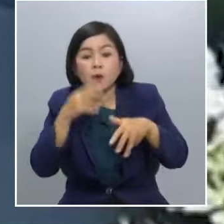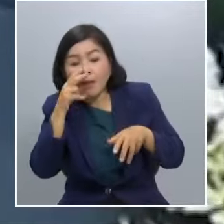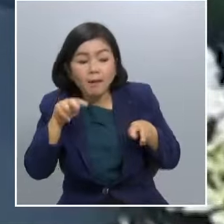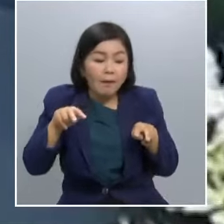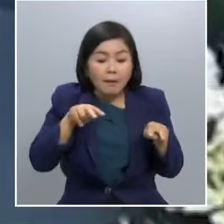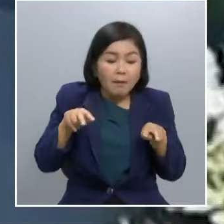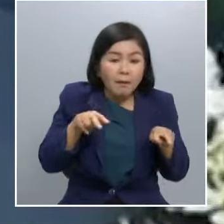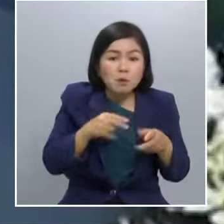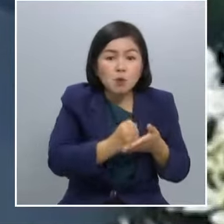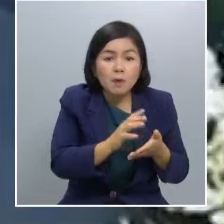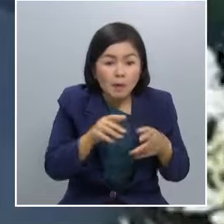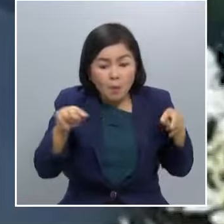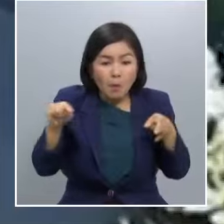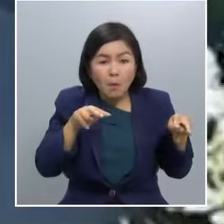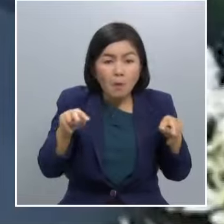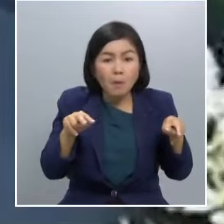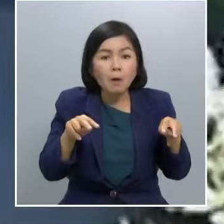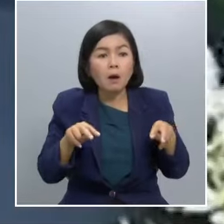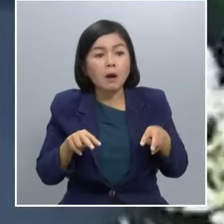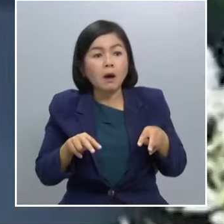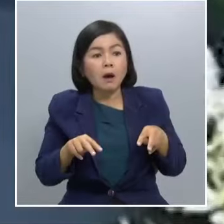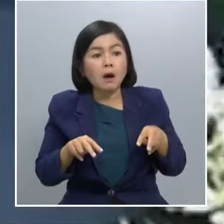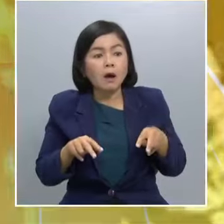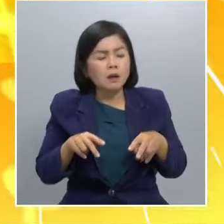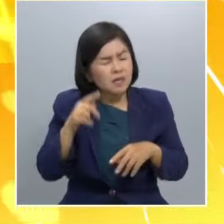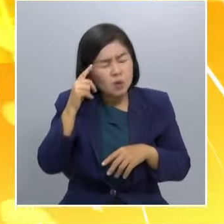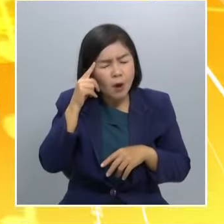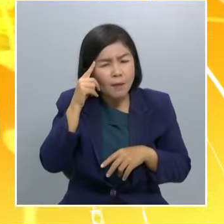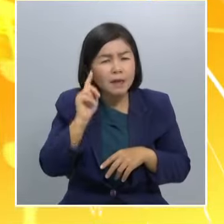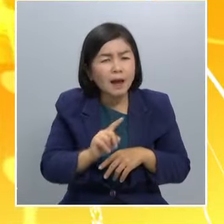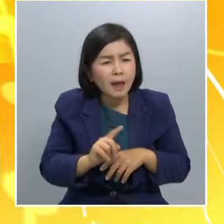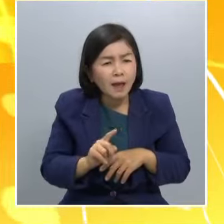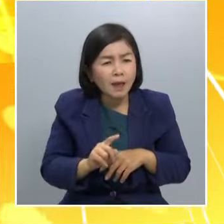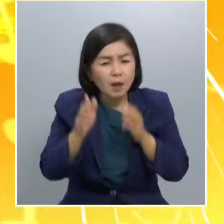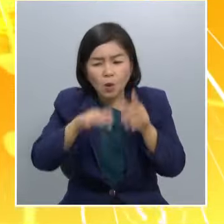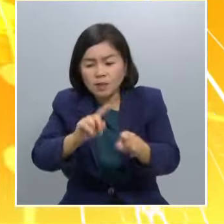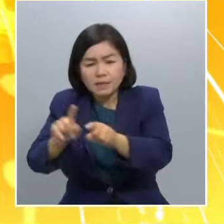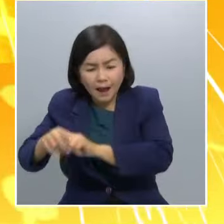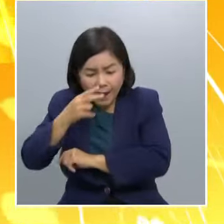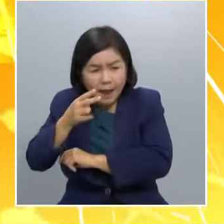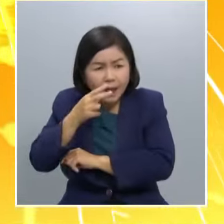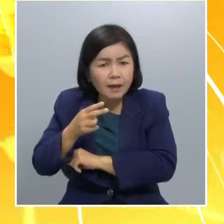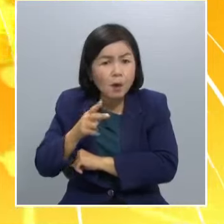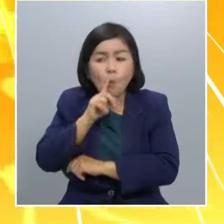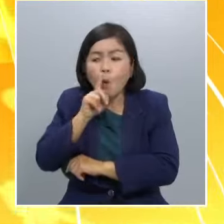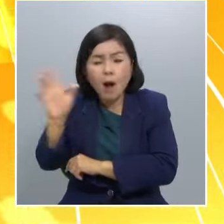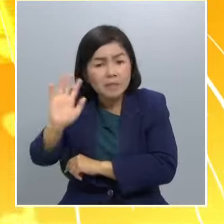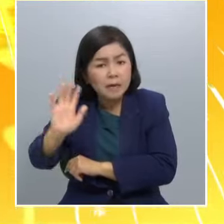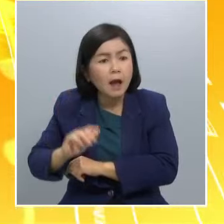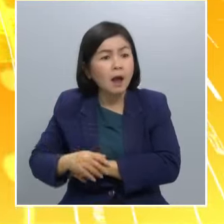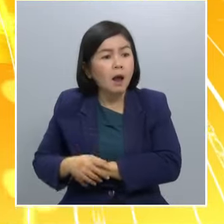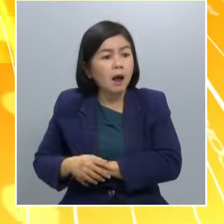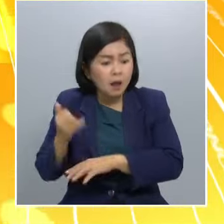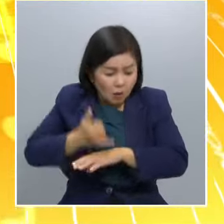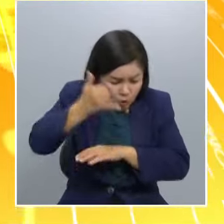แบบนี้ใช่มั้ยตูนหรือลึกคิดว่าไม่ลึกหรือยังไงคือคนอื่นน่ะอันนี้ไม่ได้ว่านะคือมันโดด